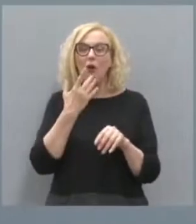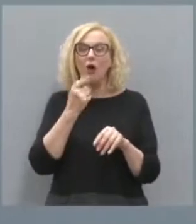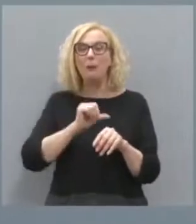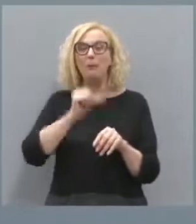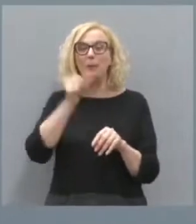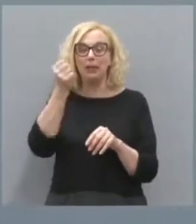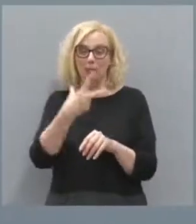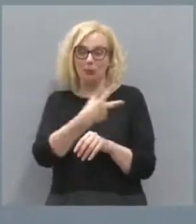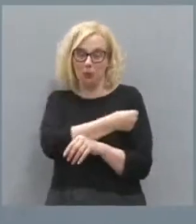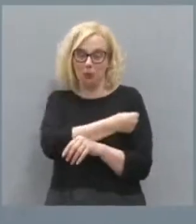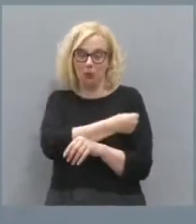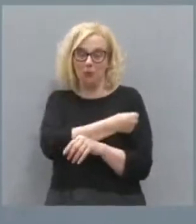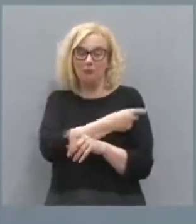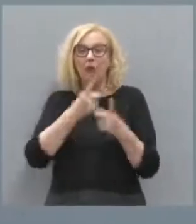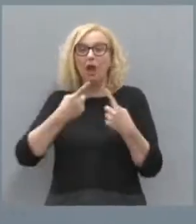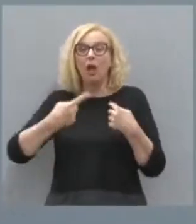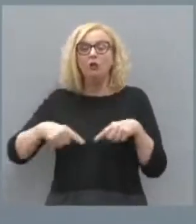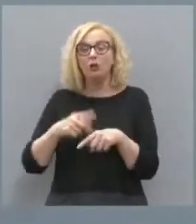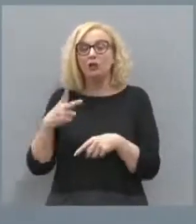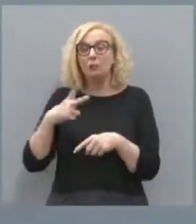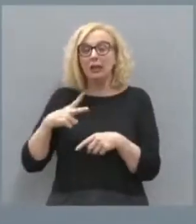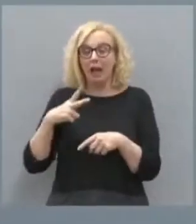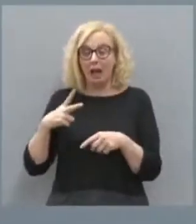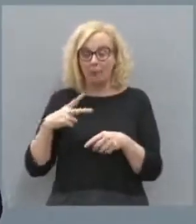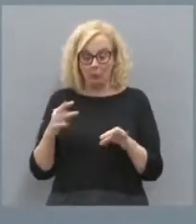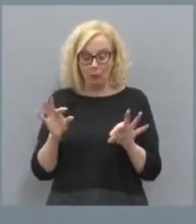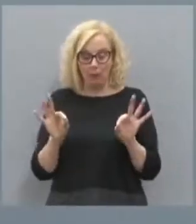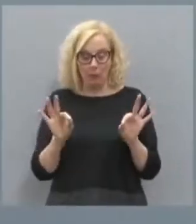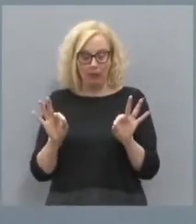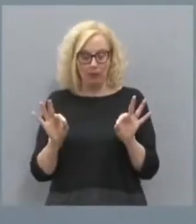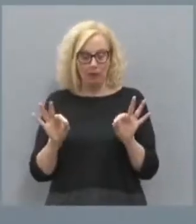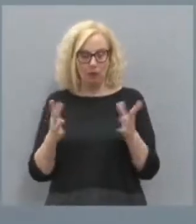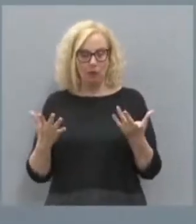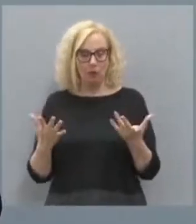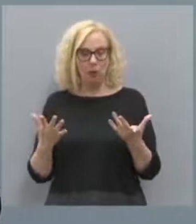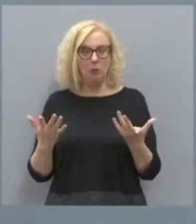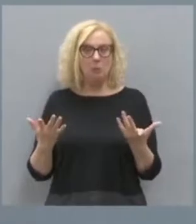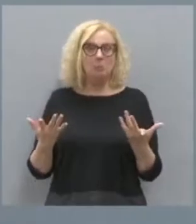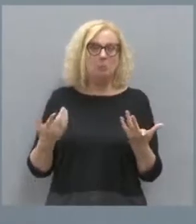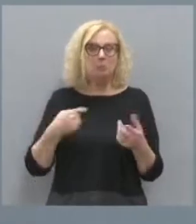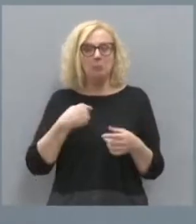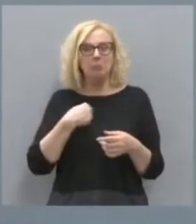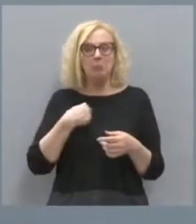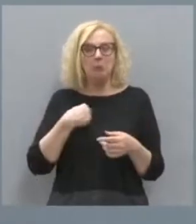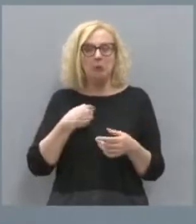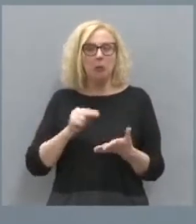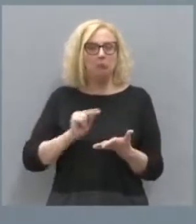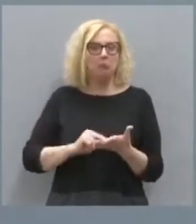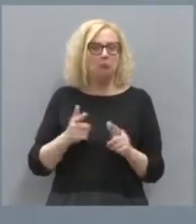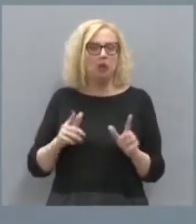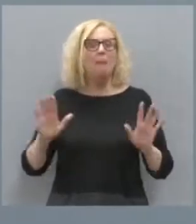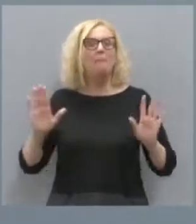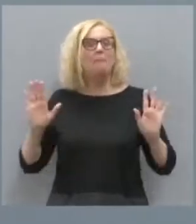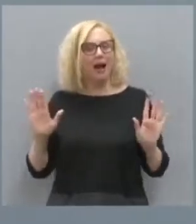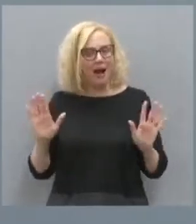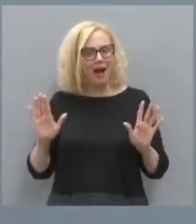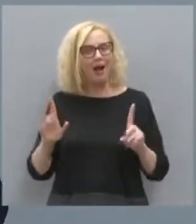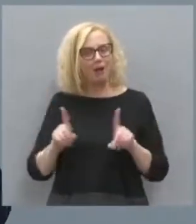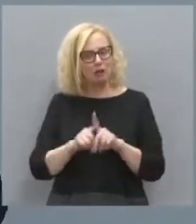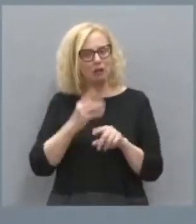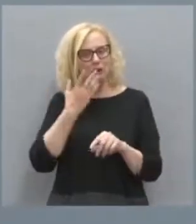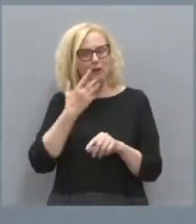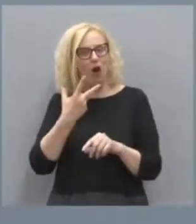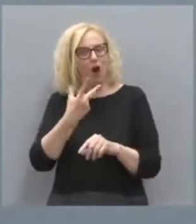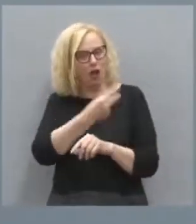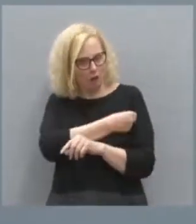speriamo che in un momento in cui lo dice beh va là non sono iscritto eccetera ma comunque decido di vaccinarmi